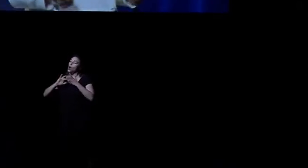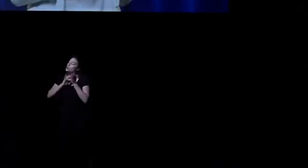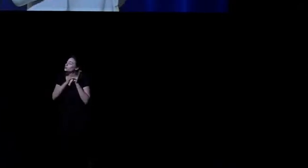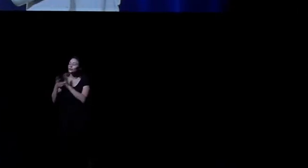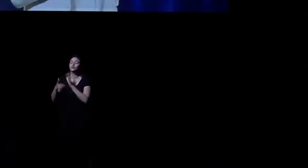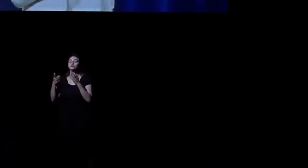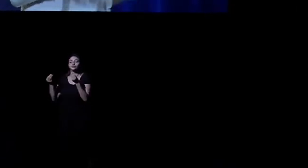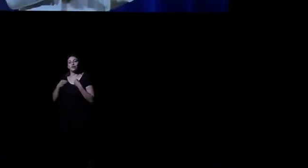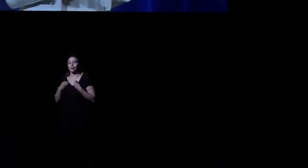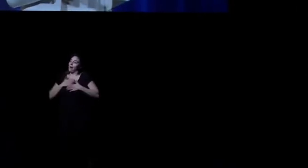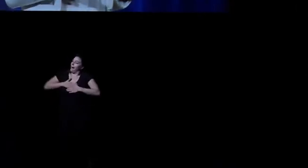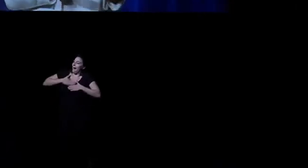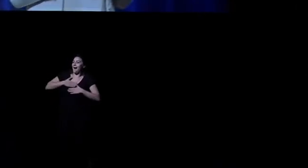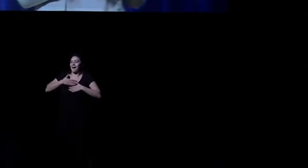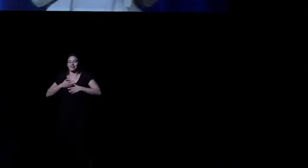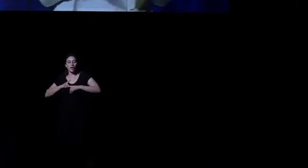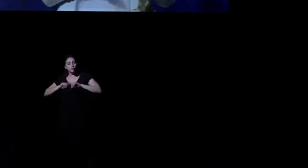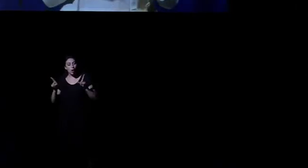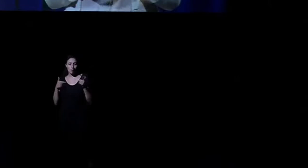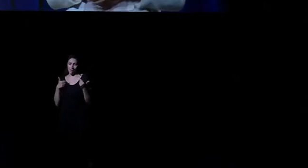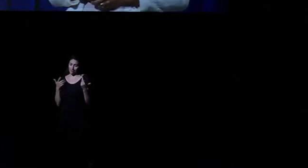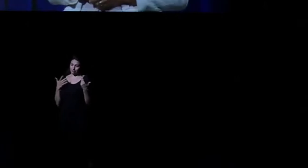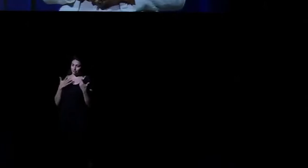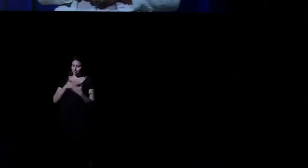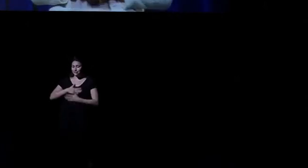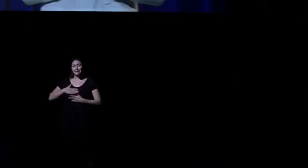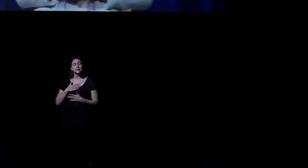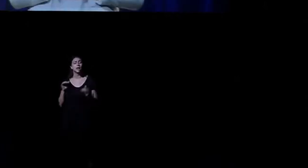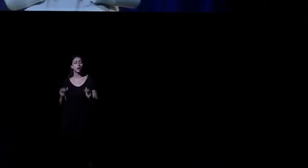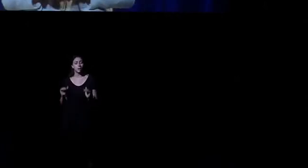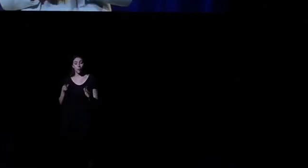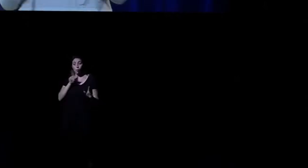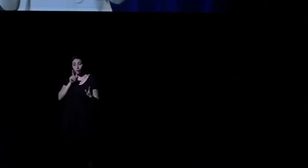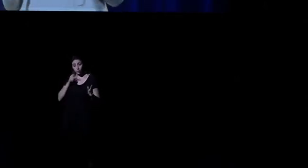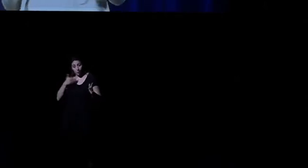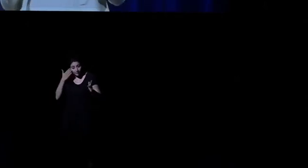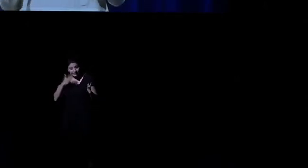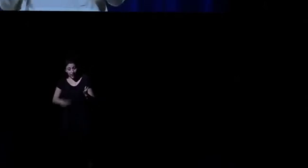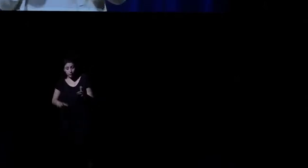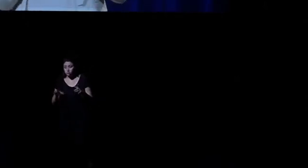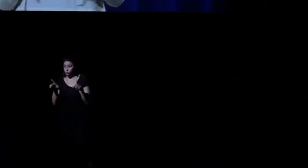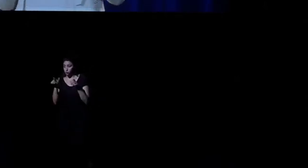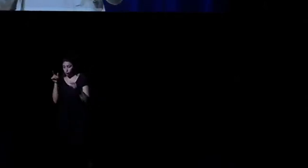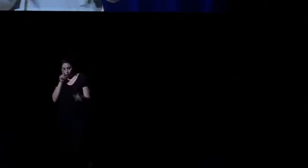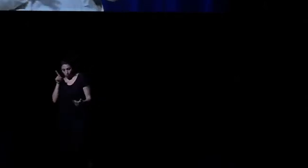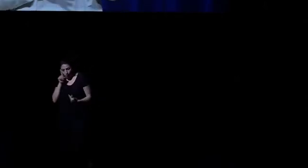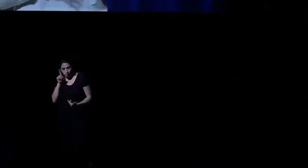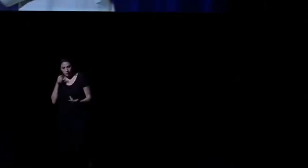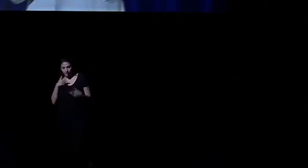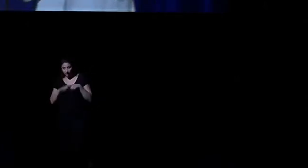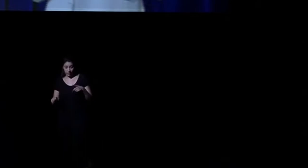stimulantes, mais j'y prends toujours du plaisir. Parce que je sais pourquoi je le fais. Parce que mon boulot est passionnant. Mais vraiment